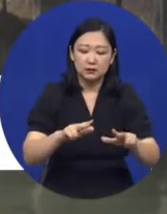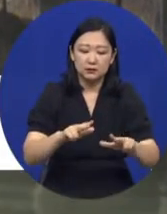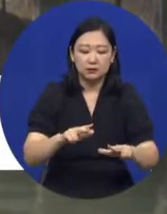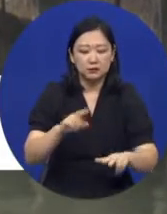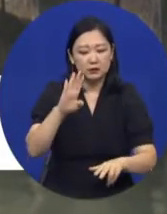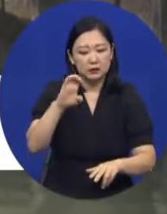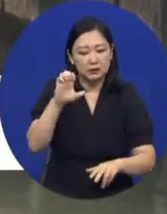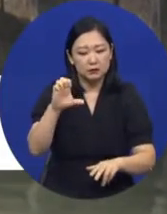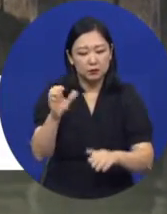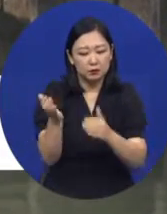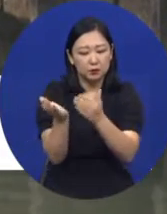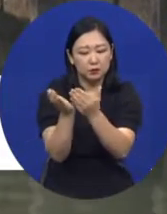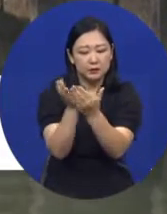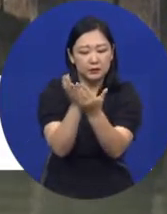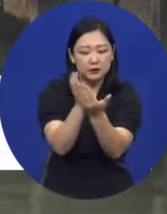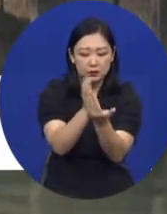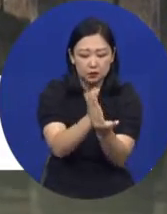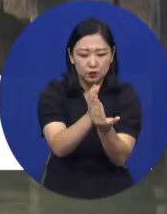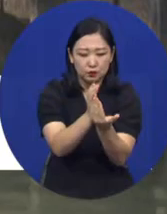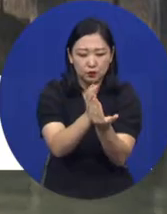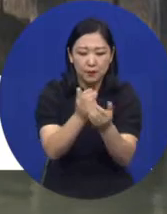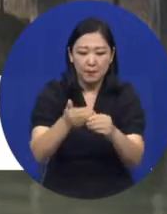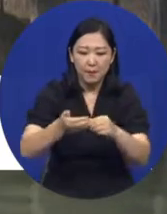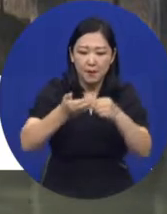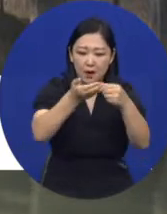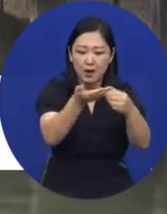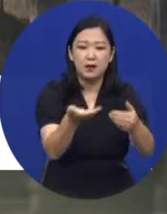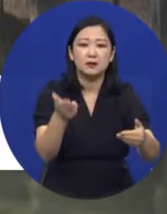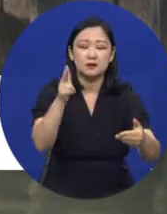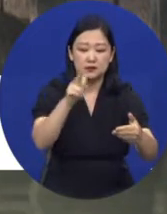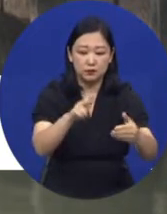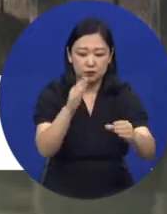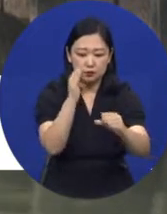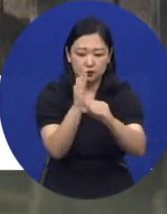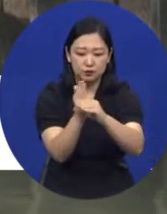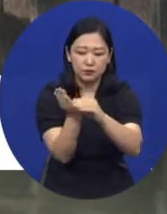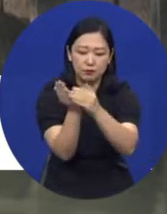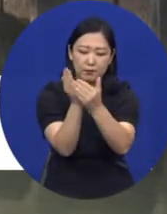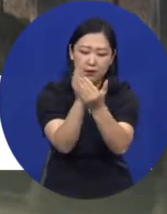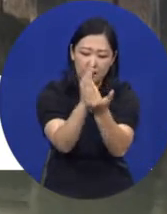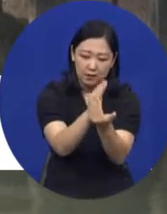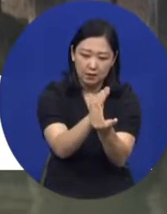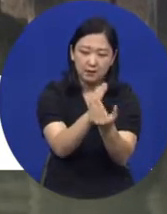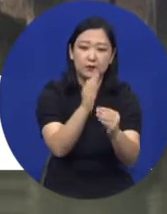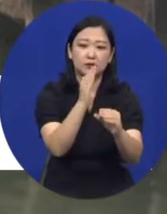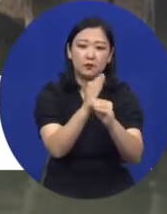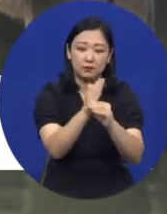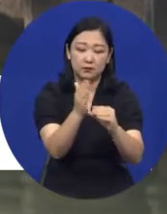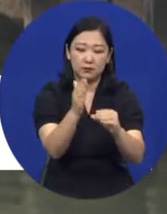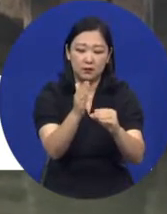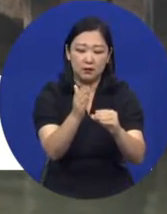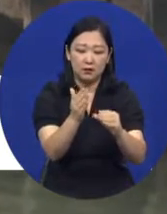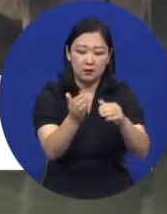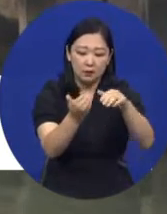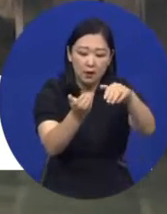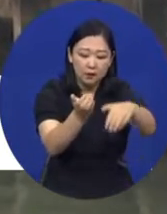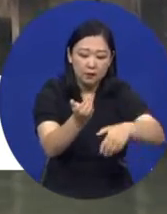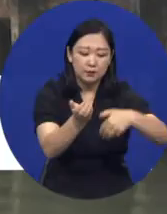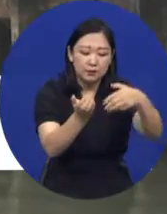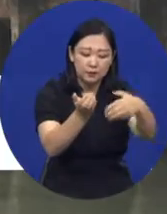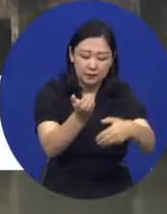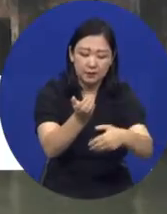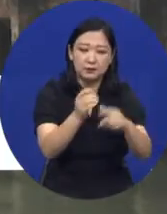기울어진 상태에서 저희들이 인양을 하려고 했습니다만 중심이 선체 쪽으로 많이 기울고 있어서 많이 선체를 파먹고